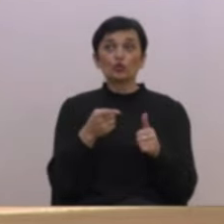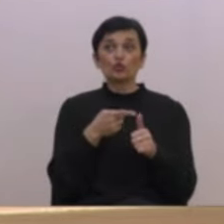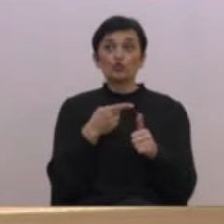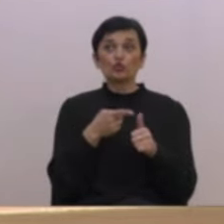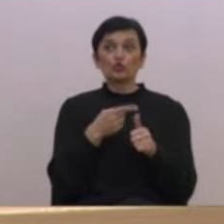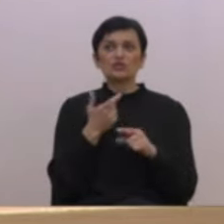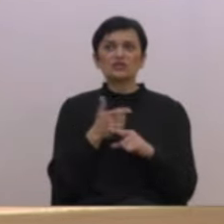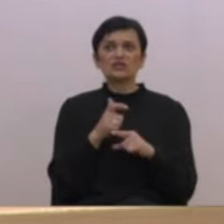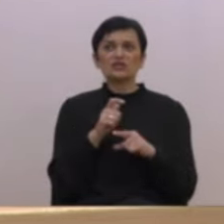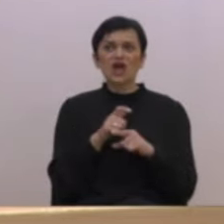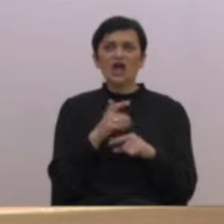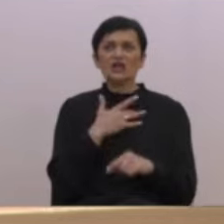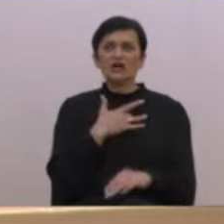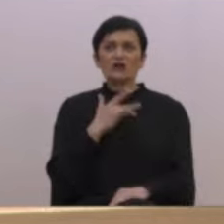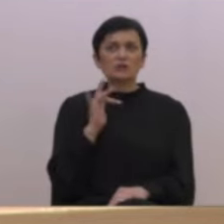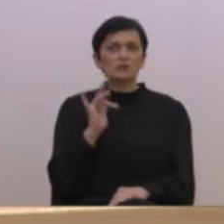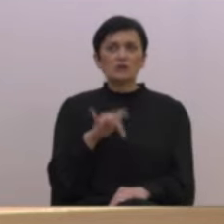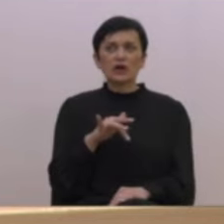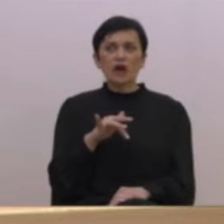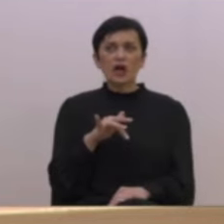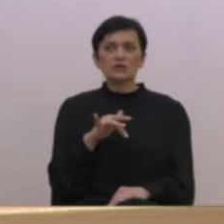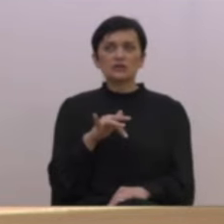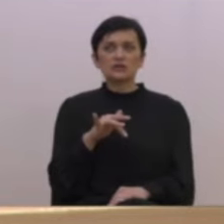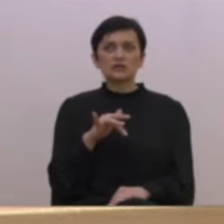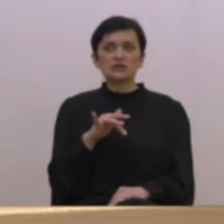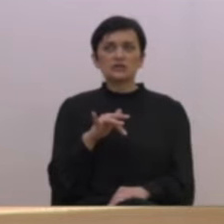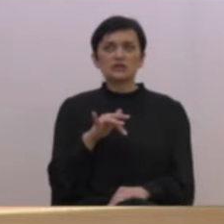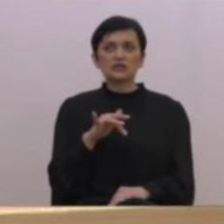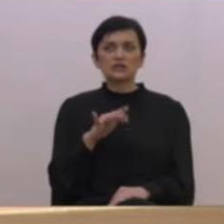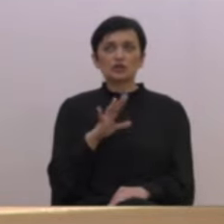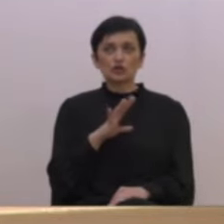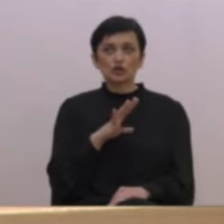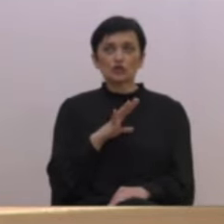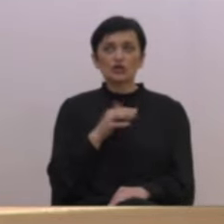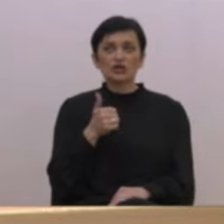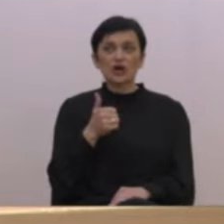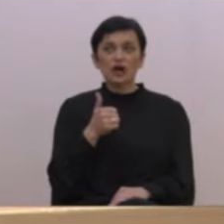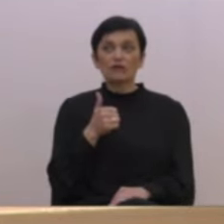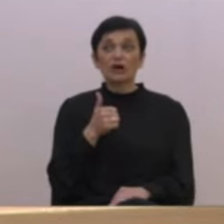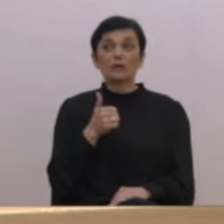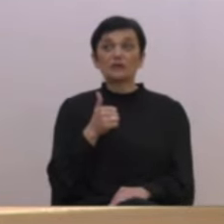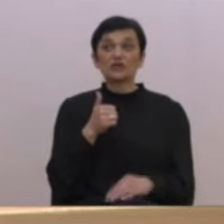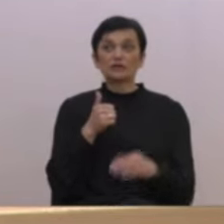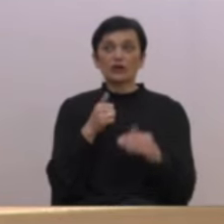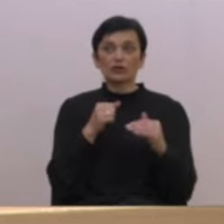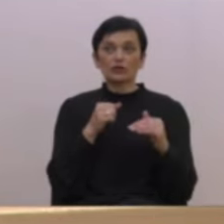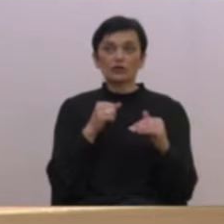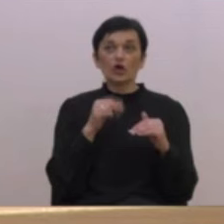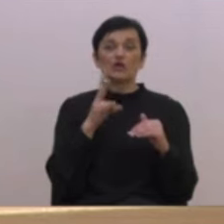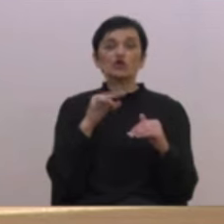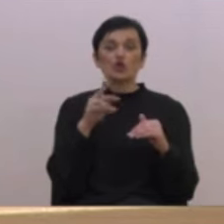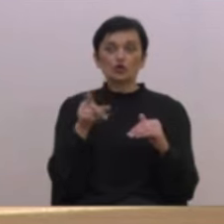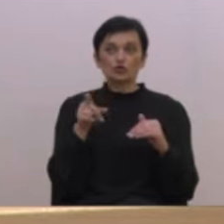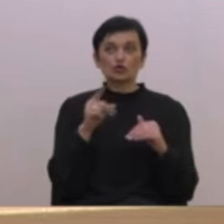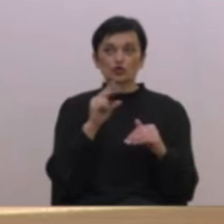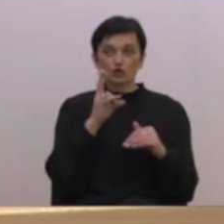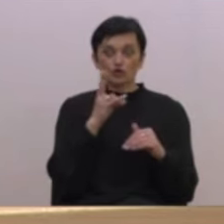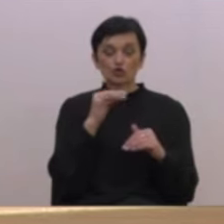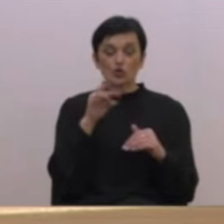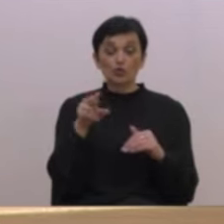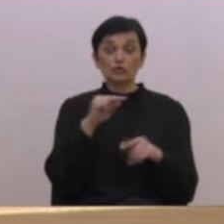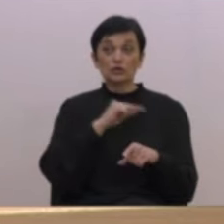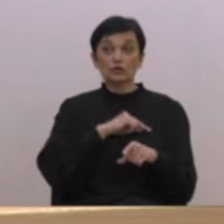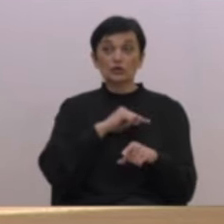მაშინ ძალიან მკაცრი იყო დღევანდელ ინიციატორებთან მიმართებაში, მიიღო კარგი კანონი, ნინო წილოსანმა იმუშავა ამაზე. ნინო